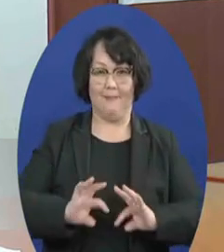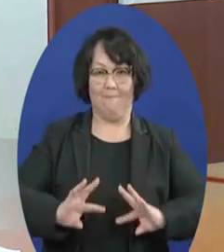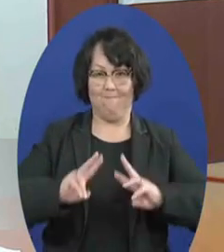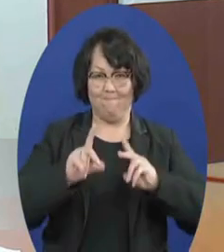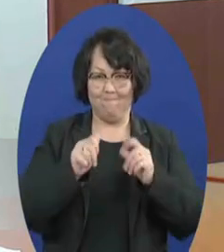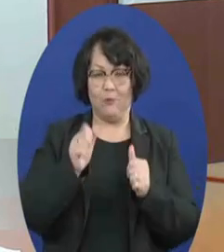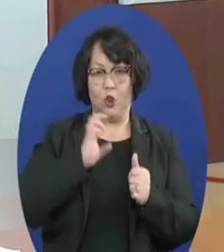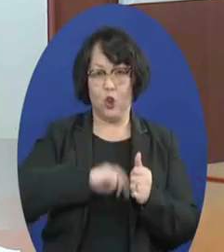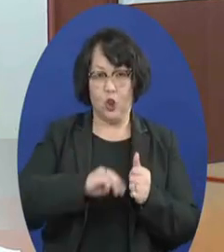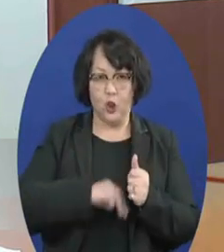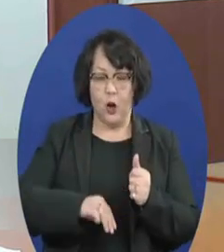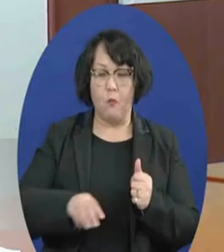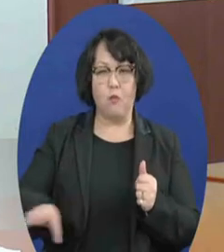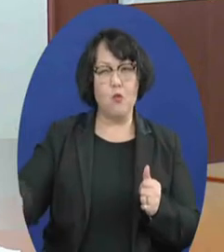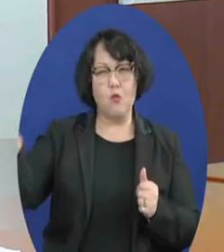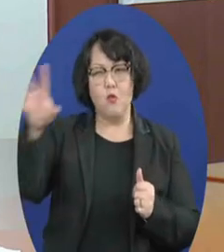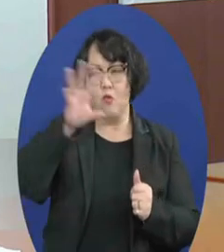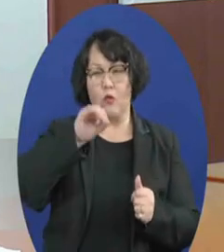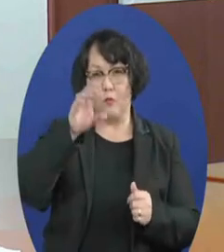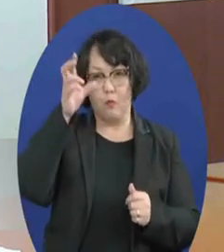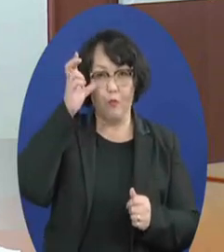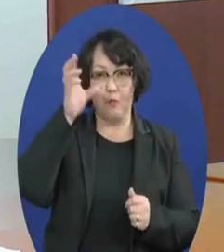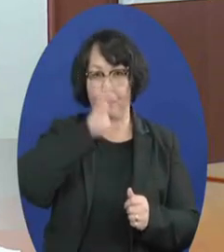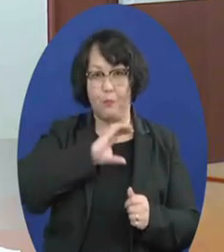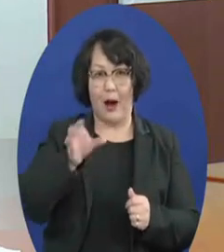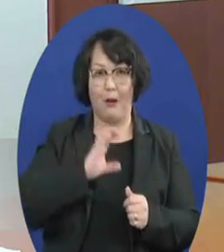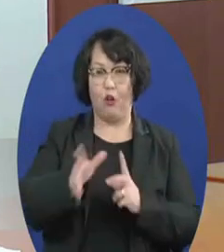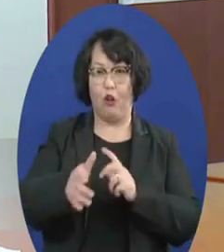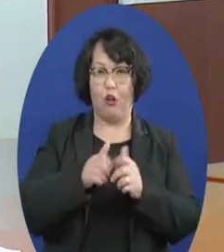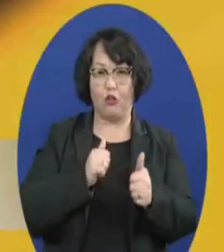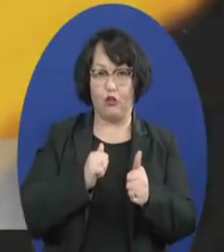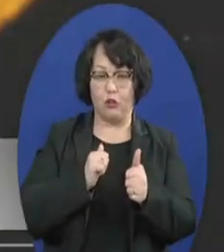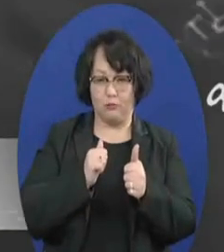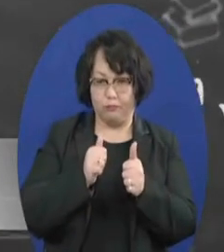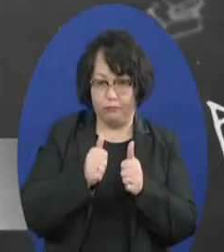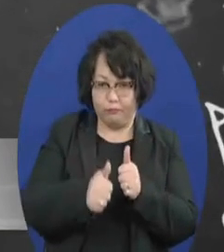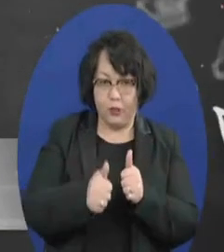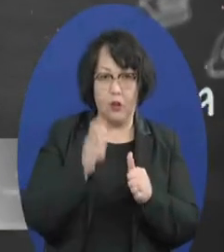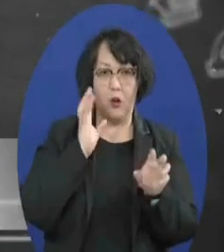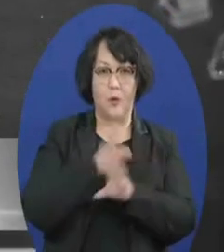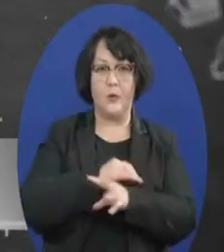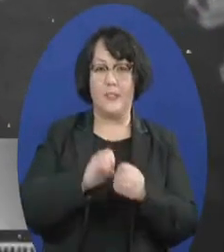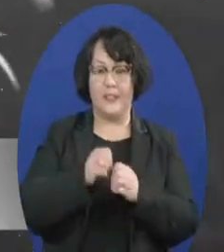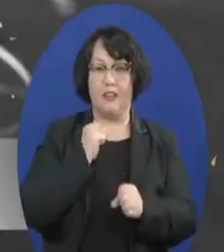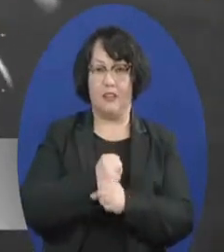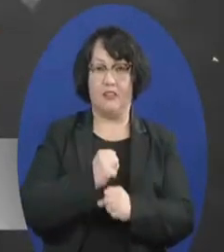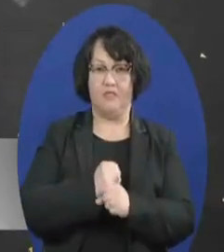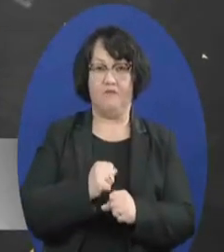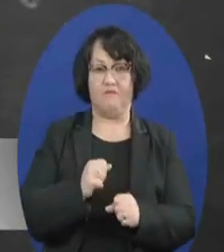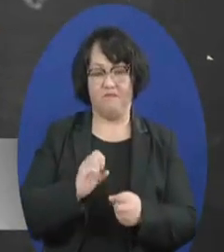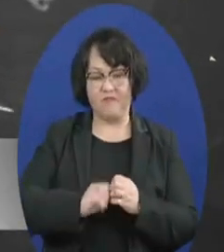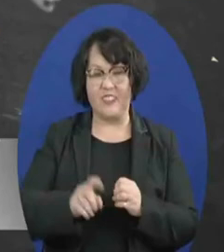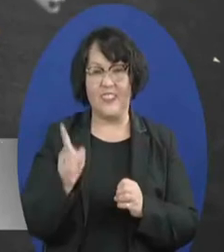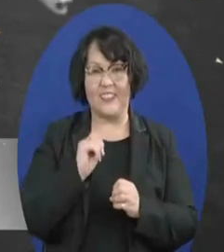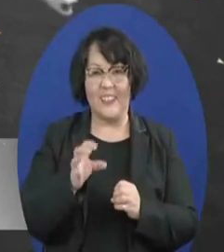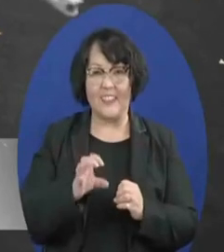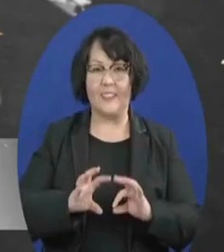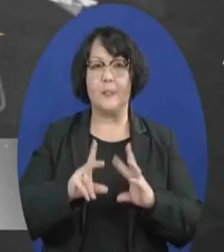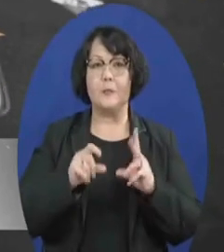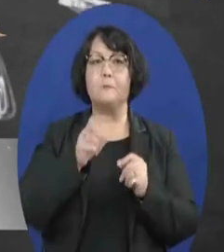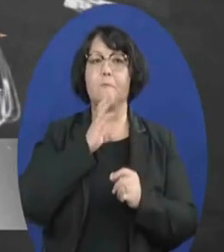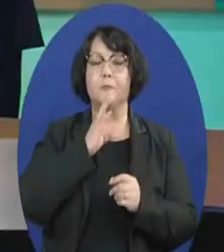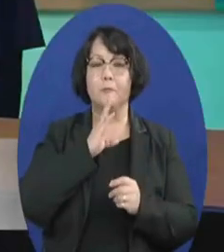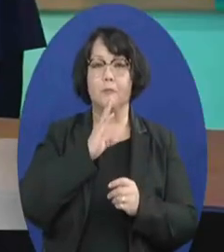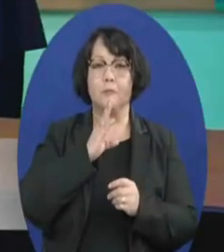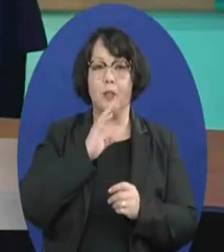одоо бүх шатны одоо боловсролын байгууллагууд бол хоцрогдол нөхөх энэ хөтөлбөрүүд хэрэгжнэ. Бүх шатны боловсролын салбарын үйл ажиллагаа